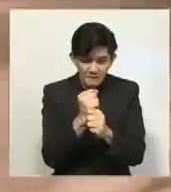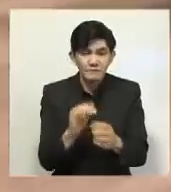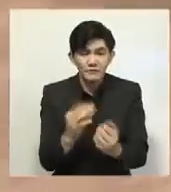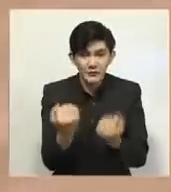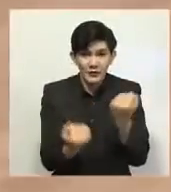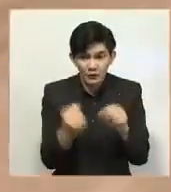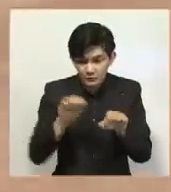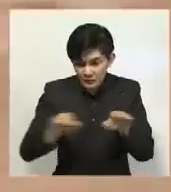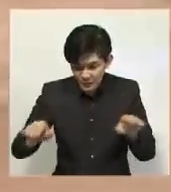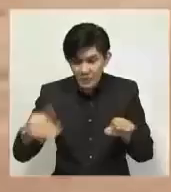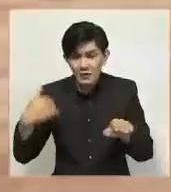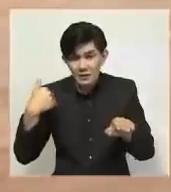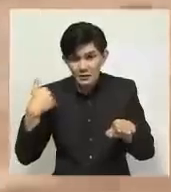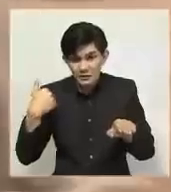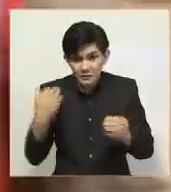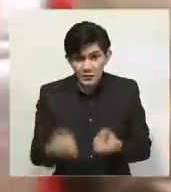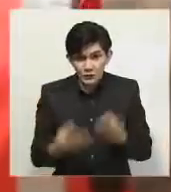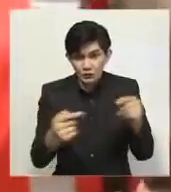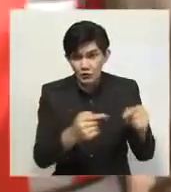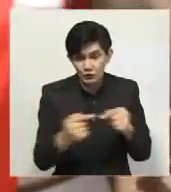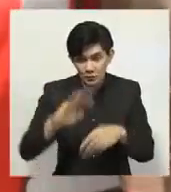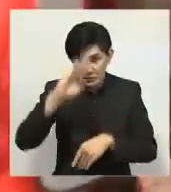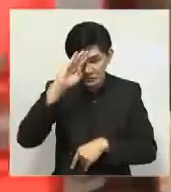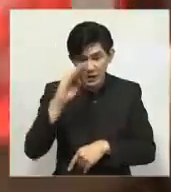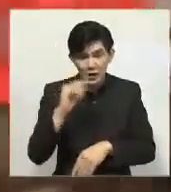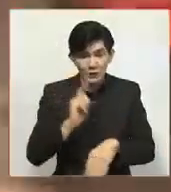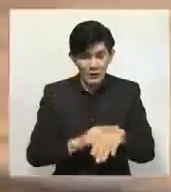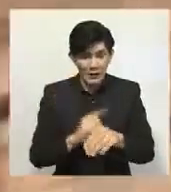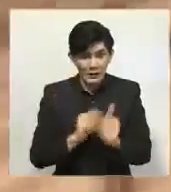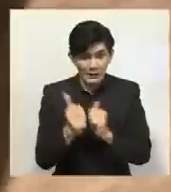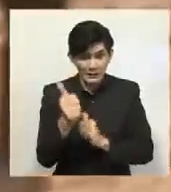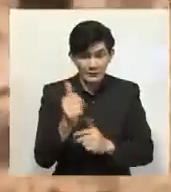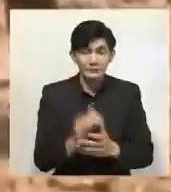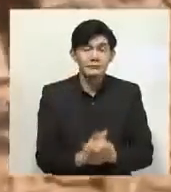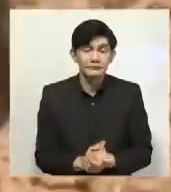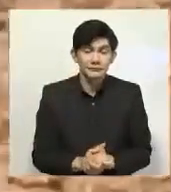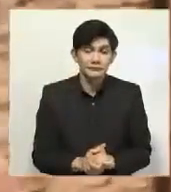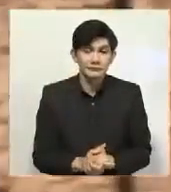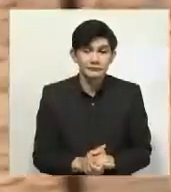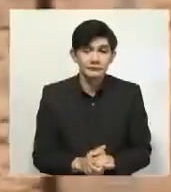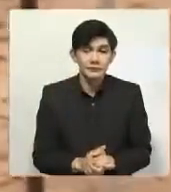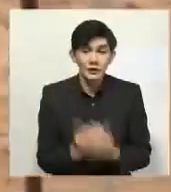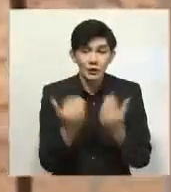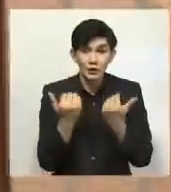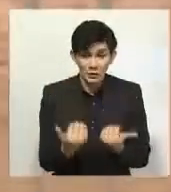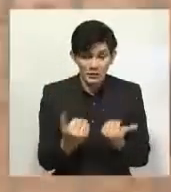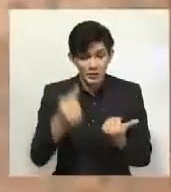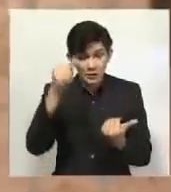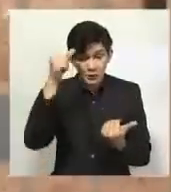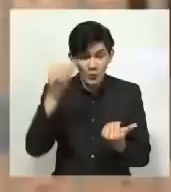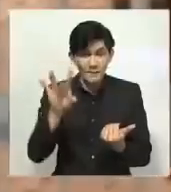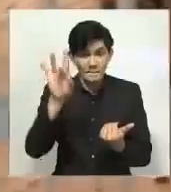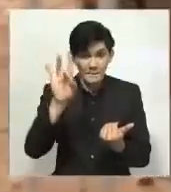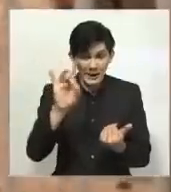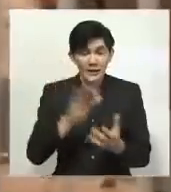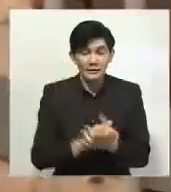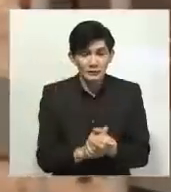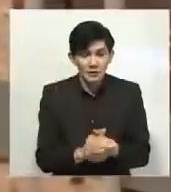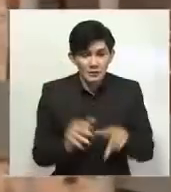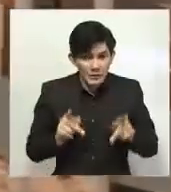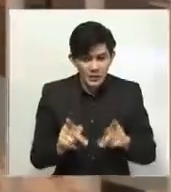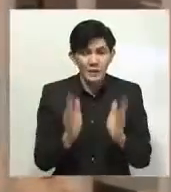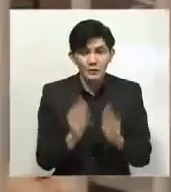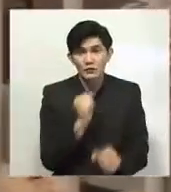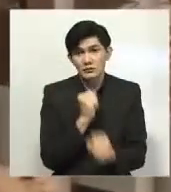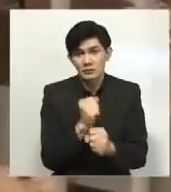ปจอดรวมถึงสามารถส่งต่อผู้ป่วยได้ทันครับแม้ว่าวันนี้จะเข้าสู่วันที่8แล้วนะครับแต่ว่าความพยายาม